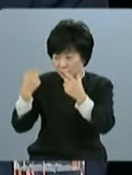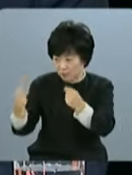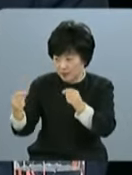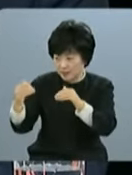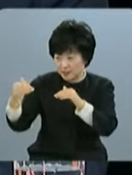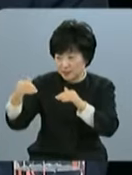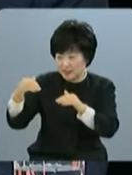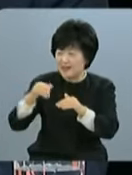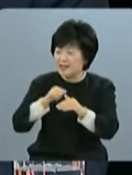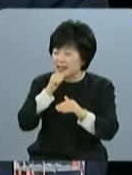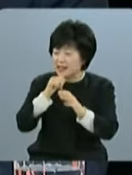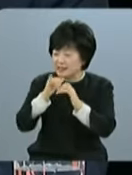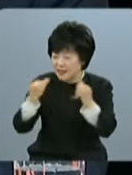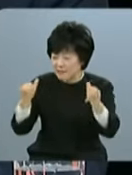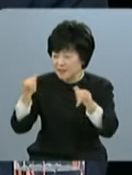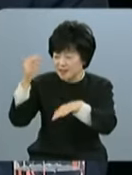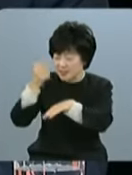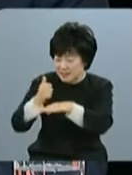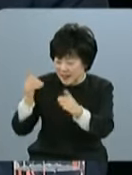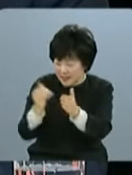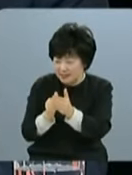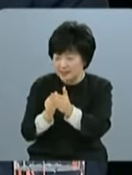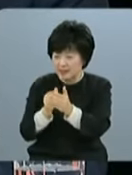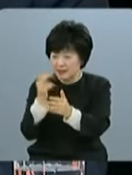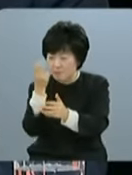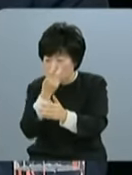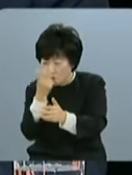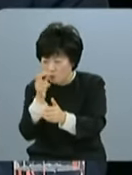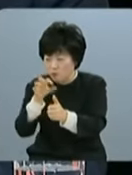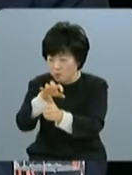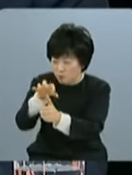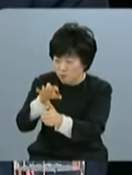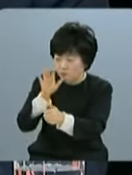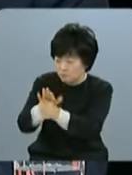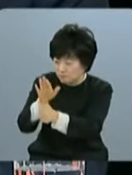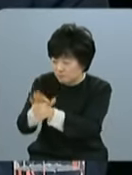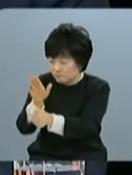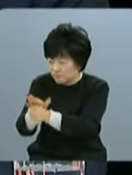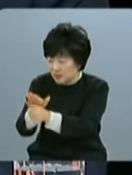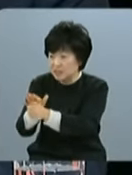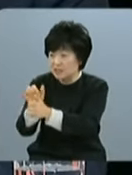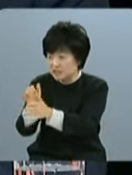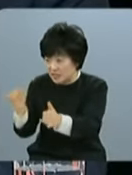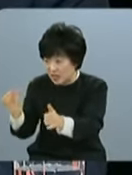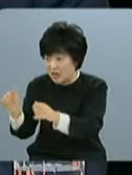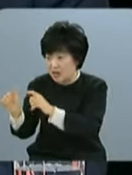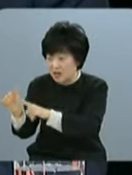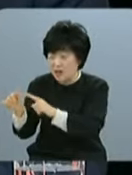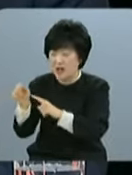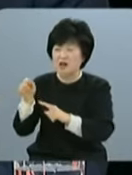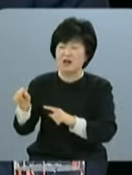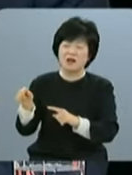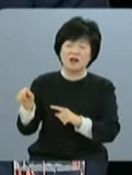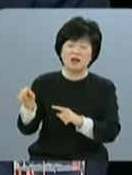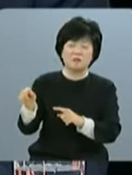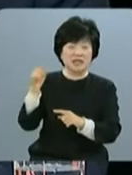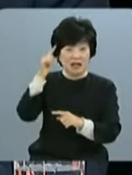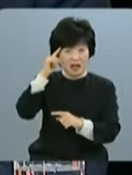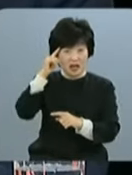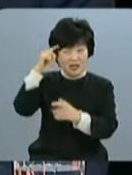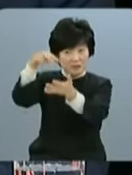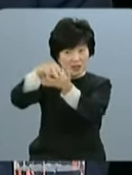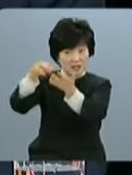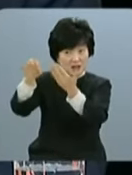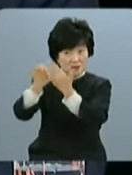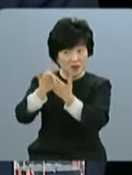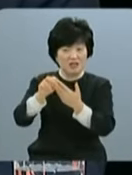입장에 있었던 사람을 정말 끝까지 그 보호하고 아끼는 마음이 있다면 절대로 이런 대장동 같은 일은 생길 수가 없습니다.